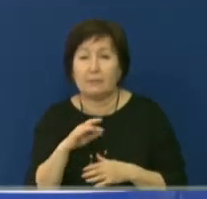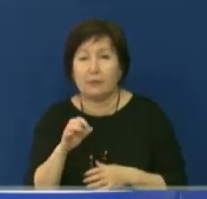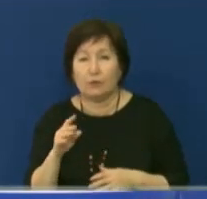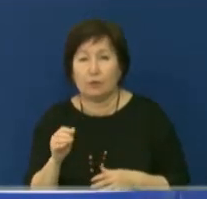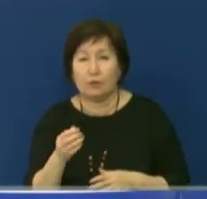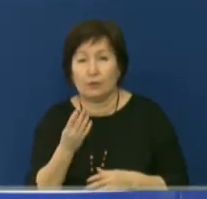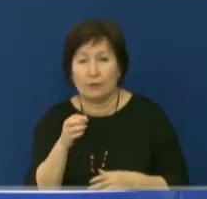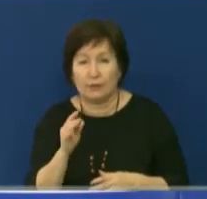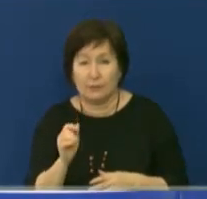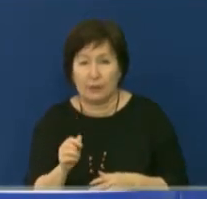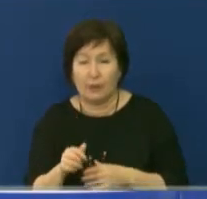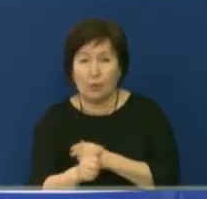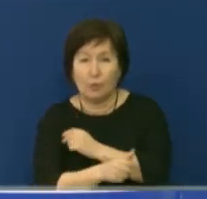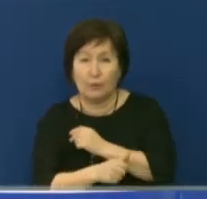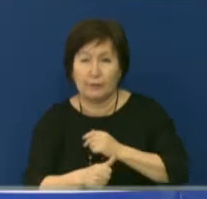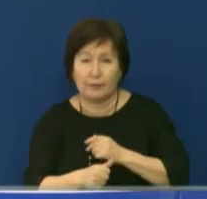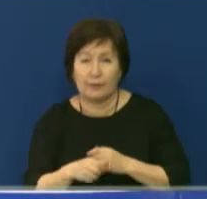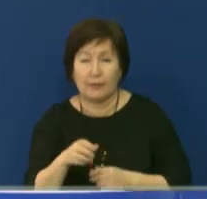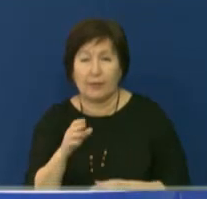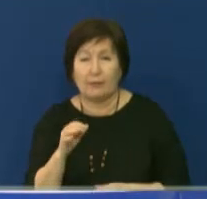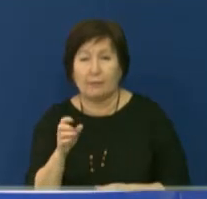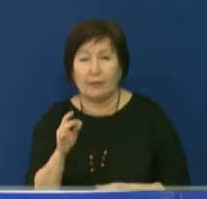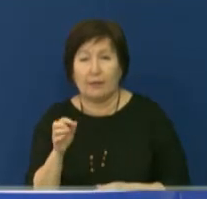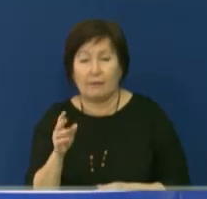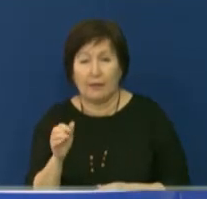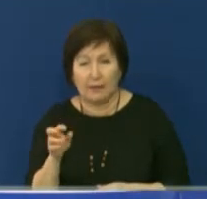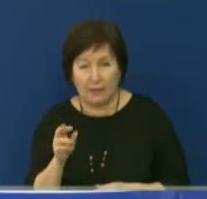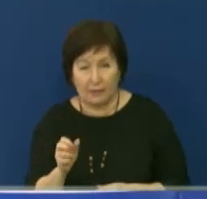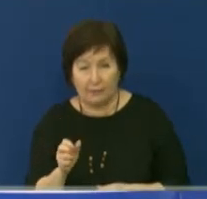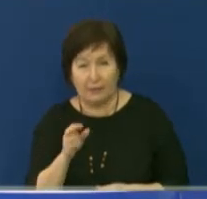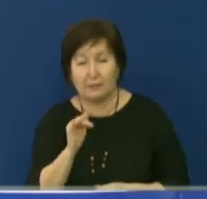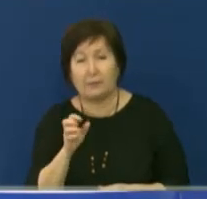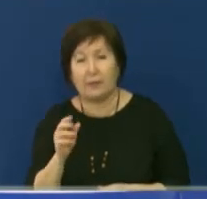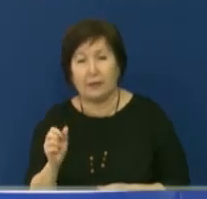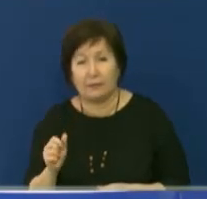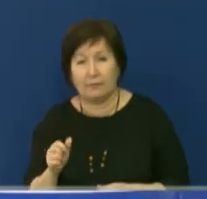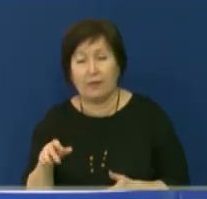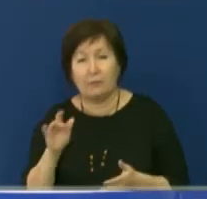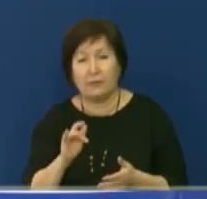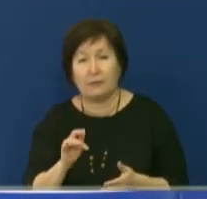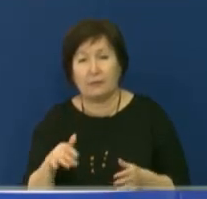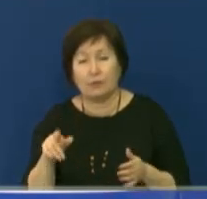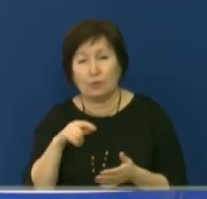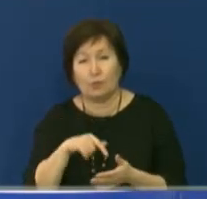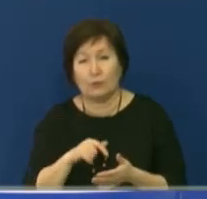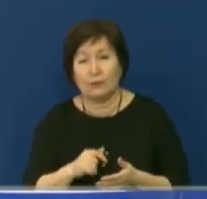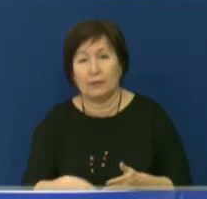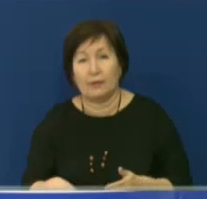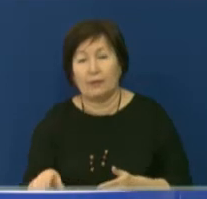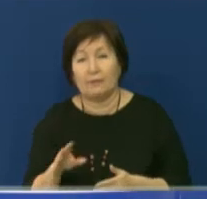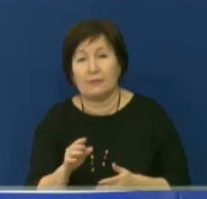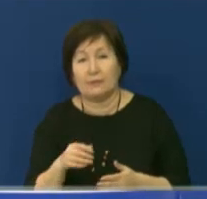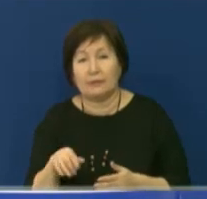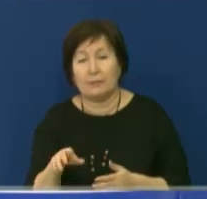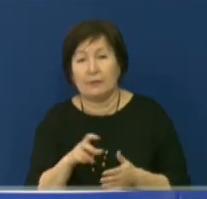улицы Уранхаева, Ибраева, Дулатова, Валиханова. После окончательного утверждения вопроса финансирования и прохождения экспертизы все